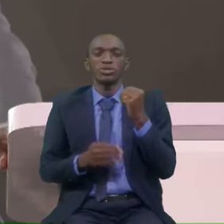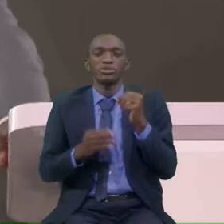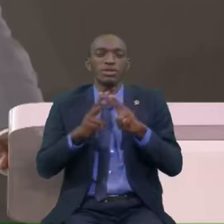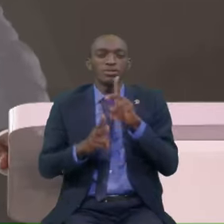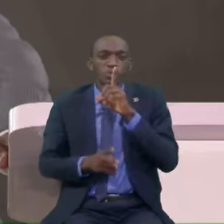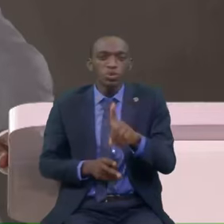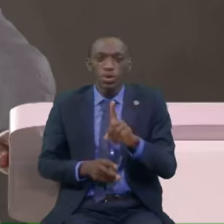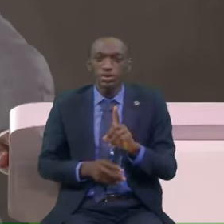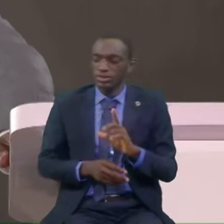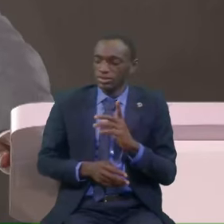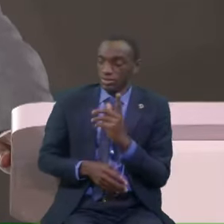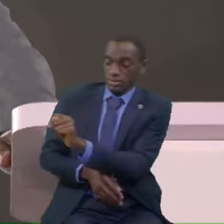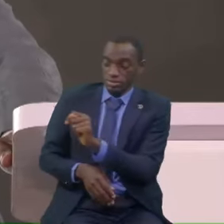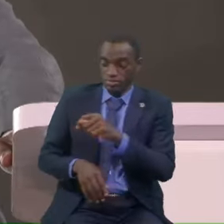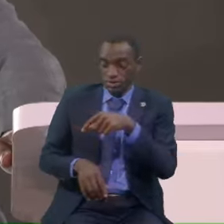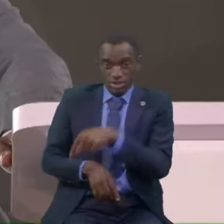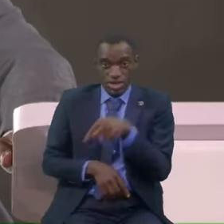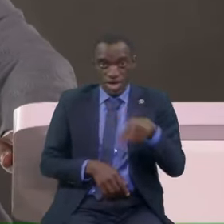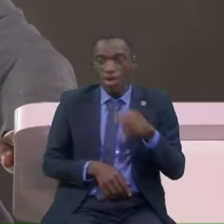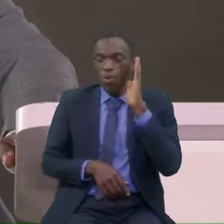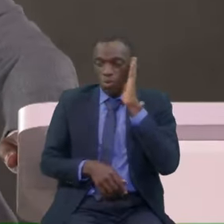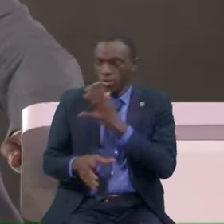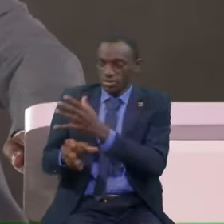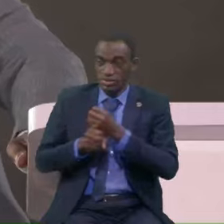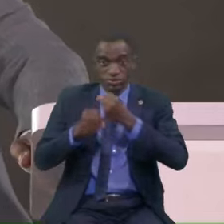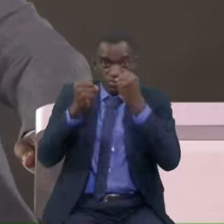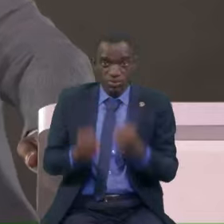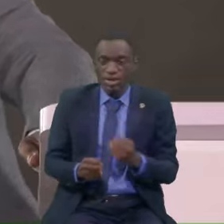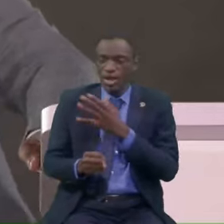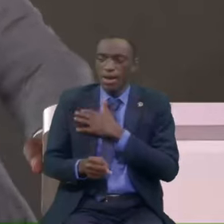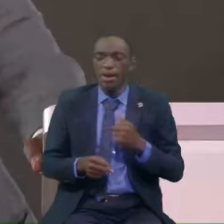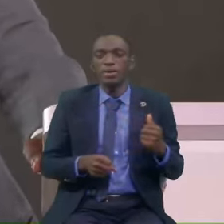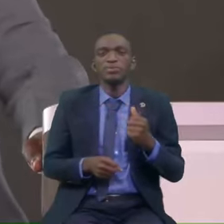Les jointures recevront la force. Il était si sûr.